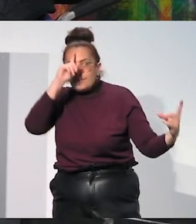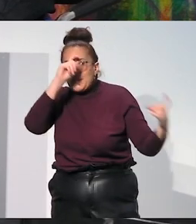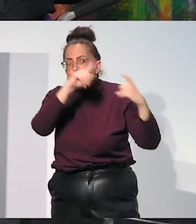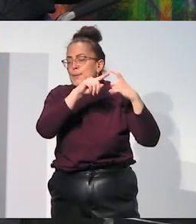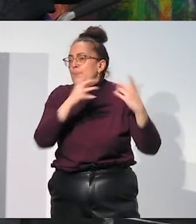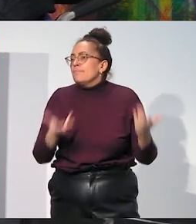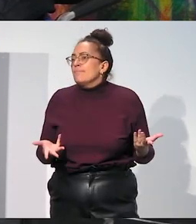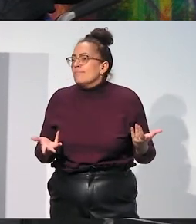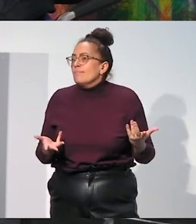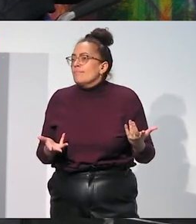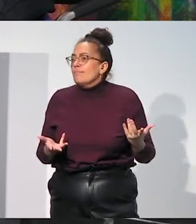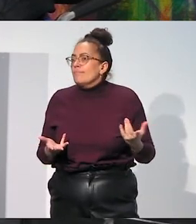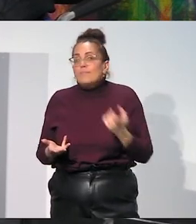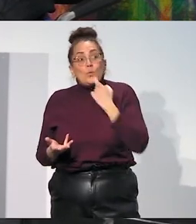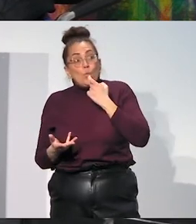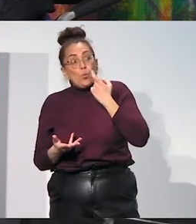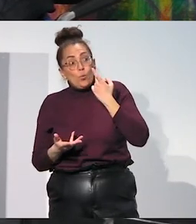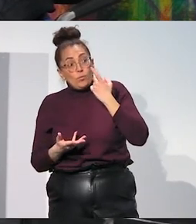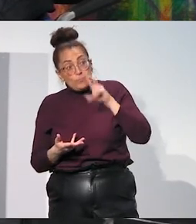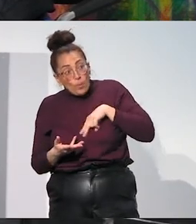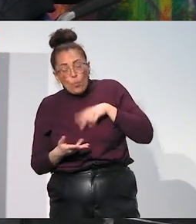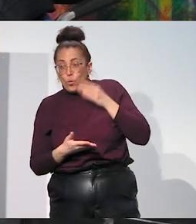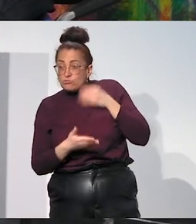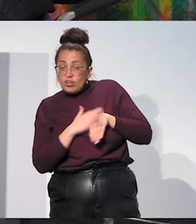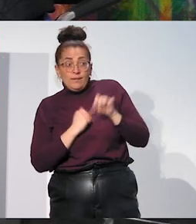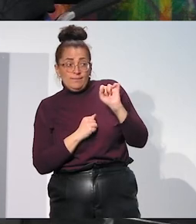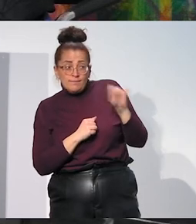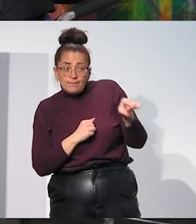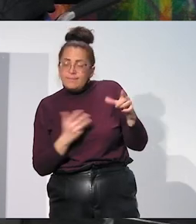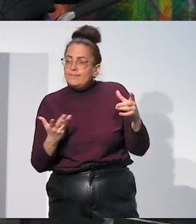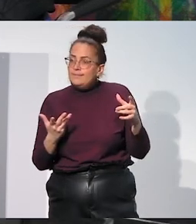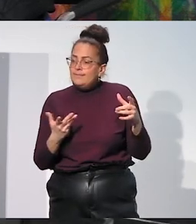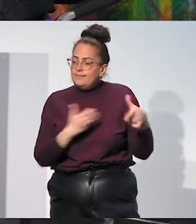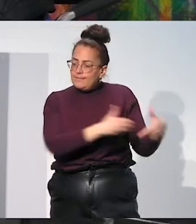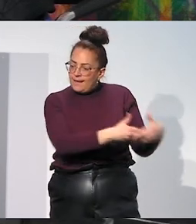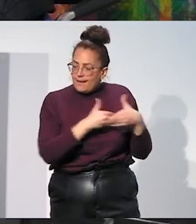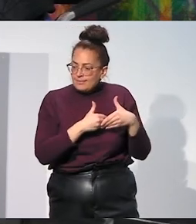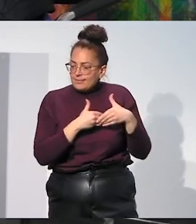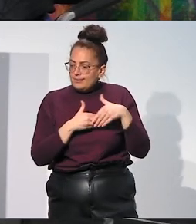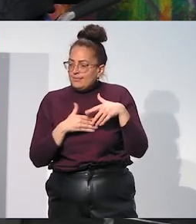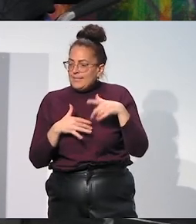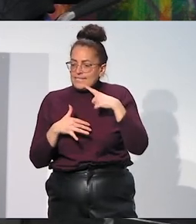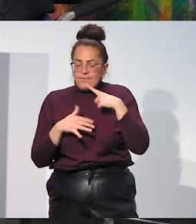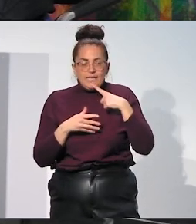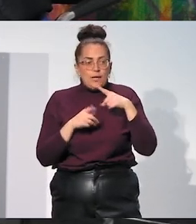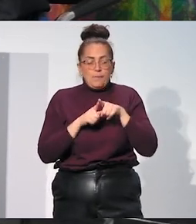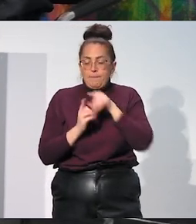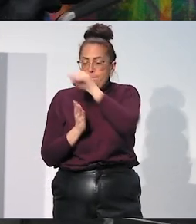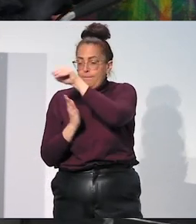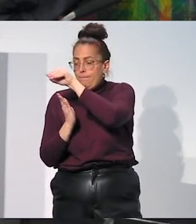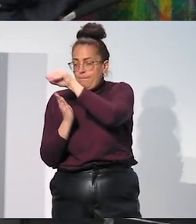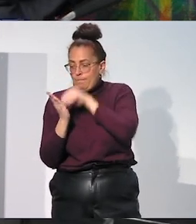ai, qui, au fond, m'éclaire beaucoup sur l'écriture. C'est la peinture qui m'éclaire sur l'écriture, en